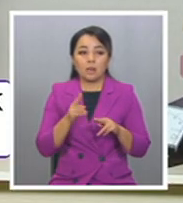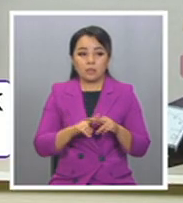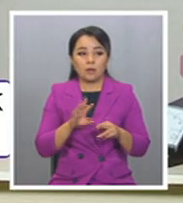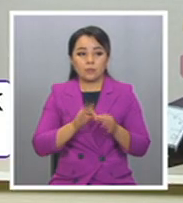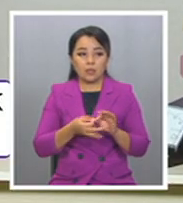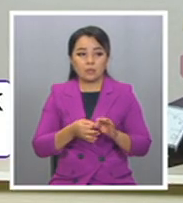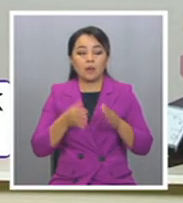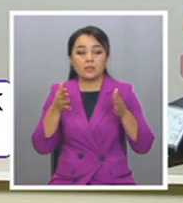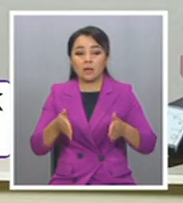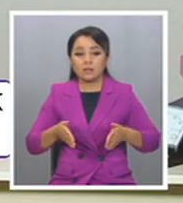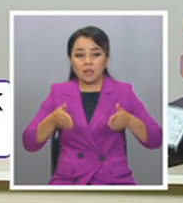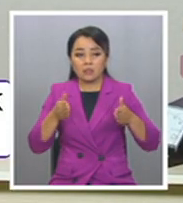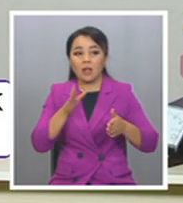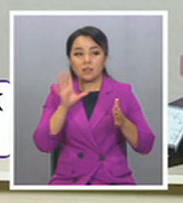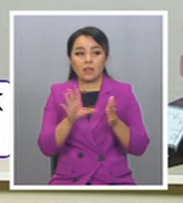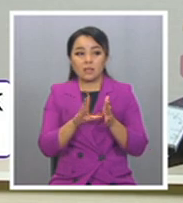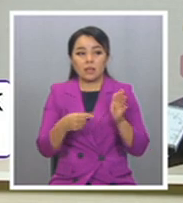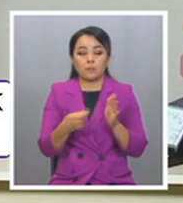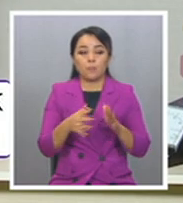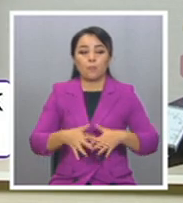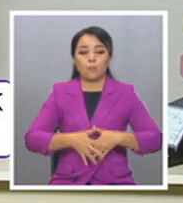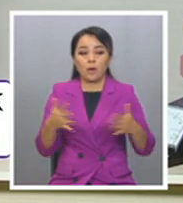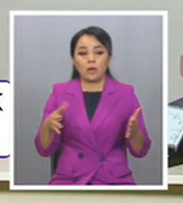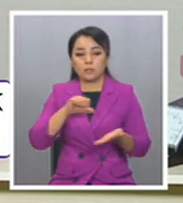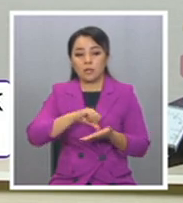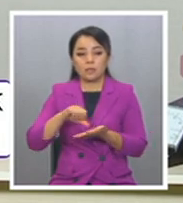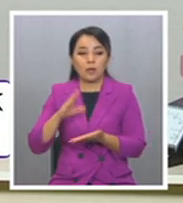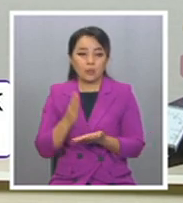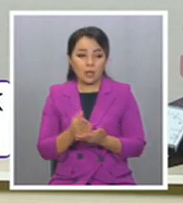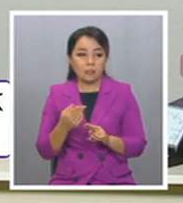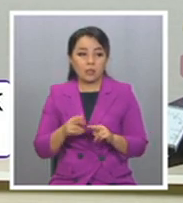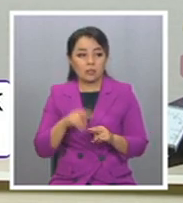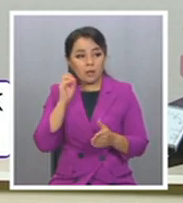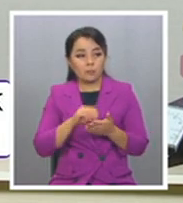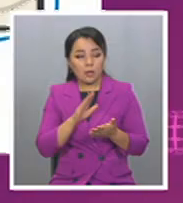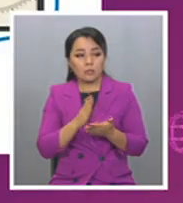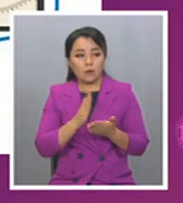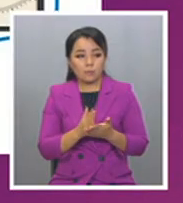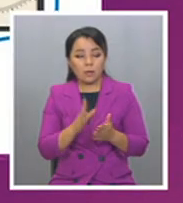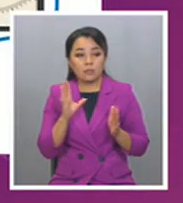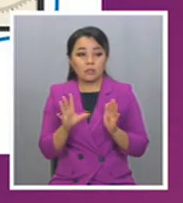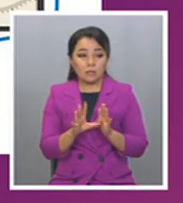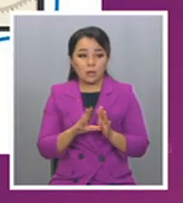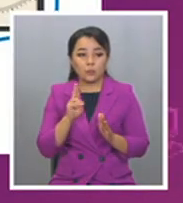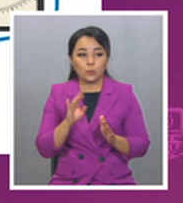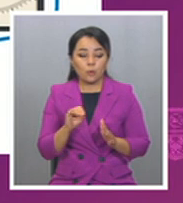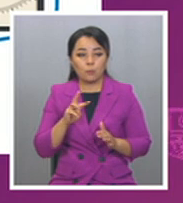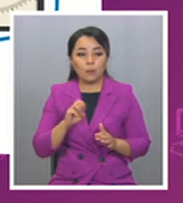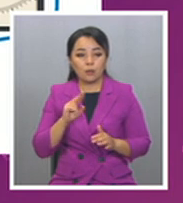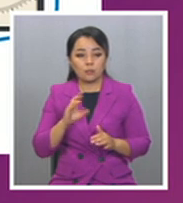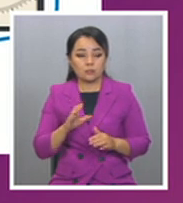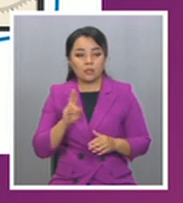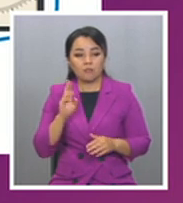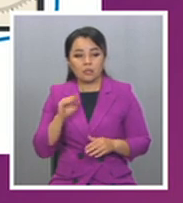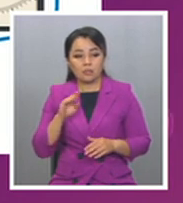конденсатордағы электроөрістің энергиясы максимум мәнге ие болады. Яғни конденсатордағы электроөрістің энергиясы Qmax квадрат